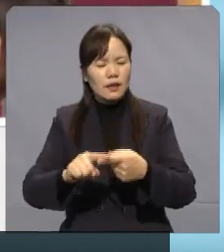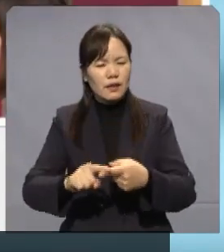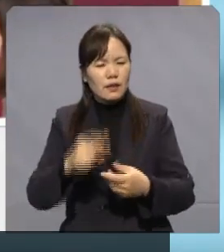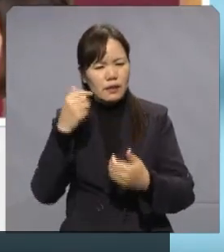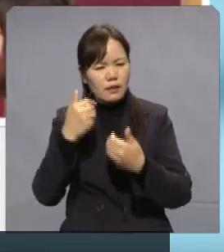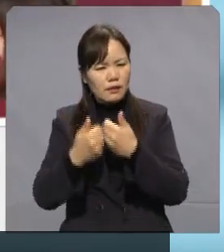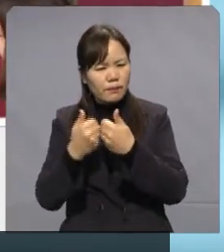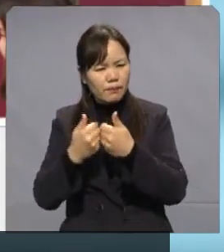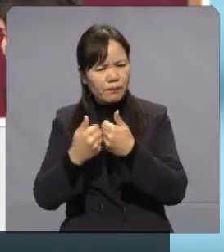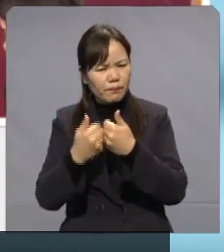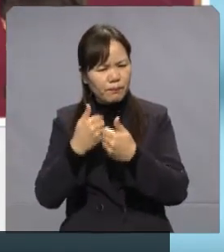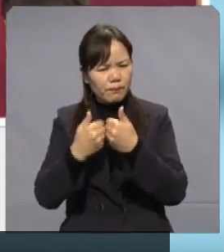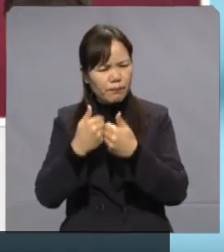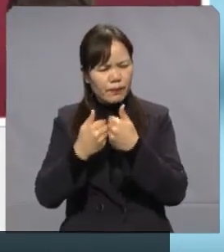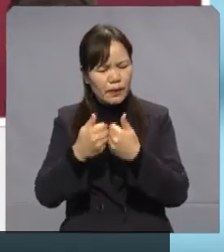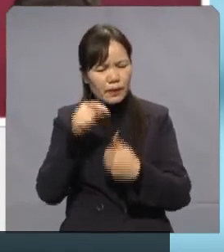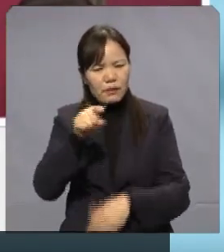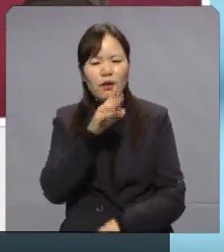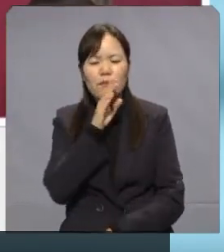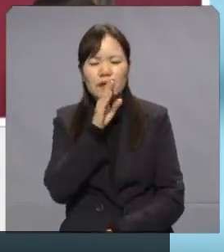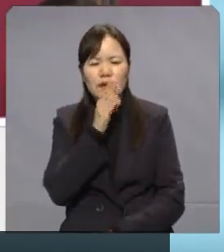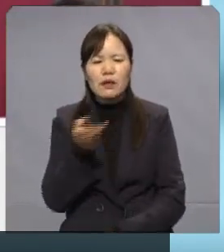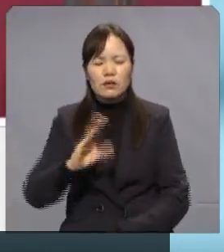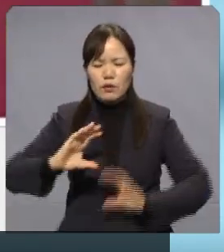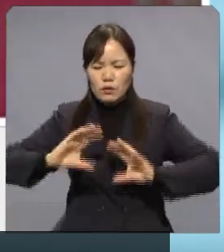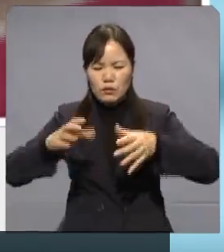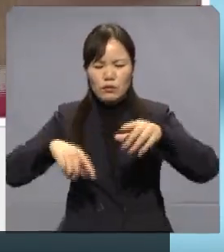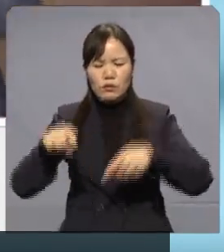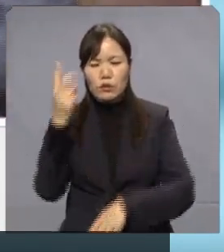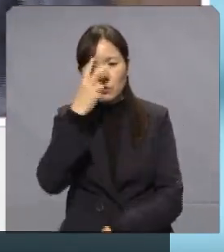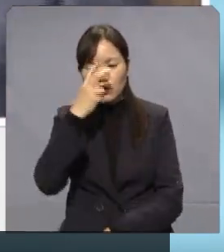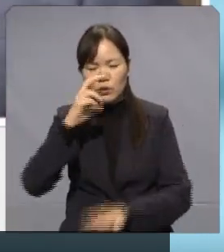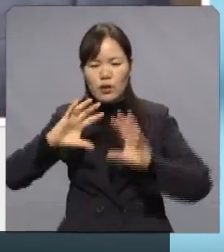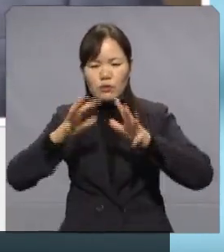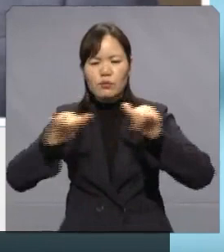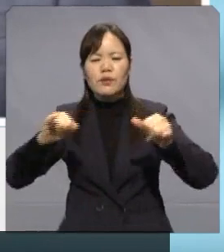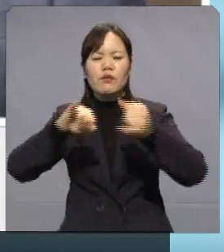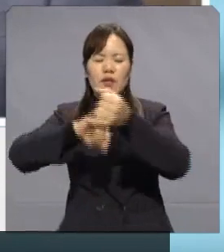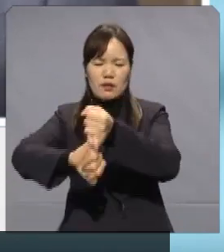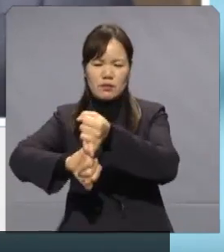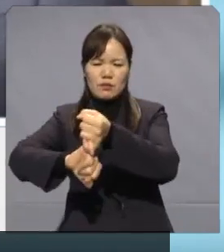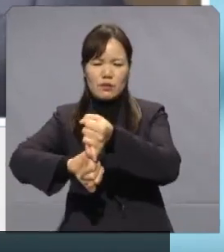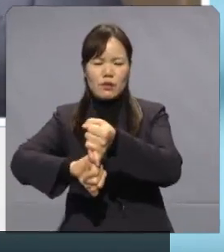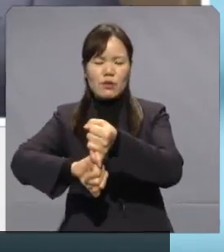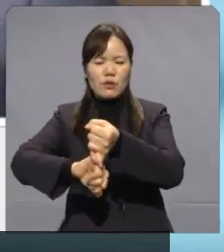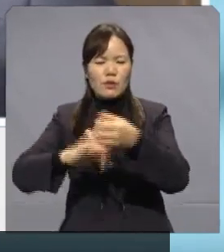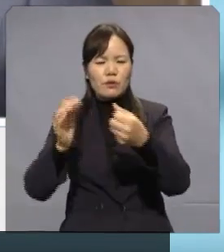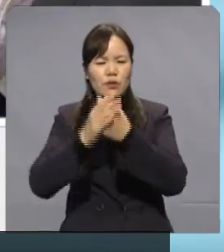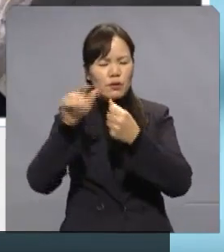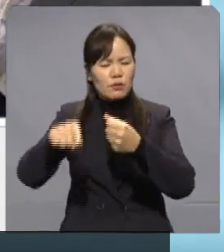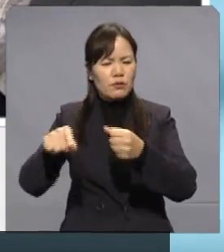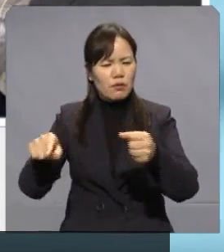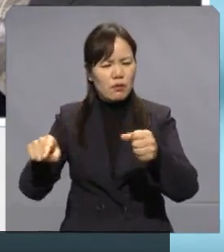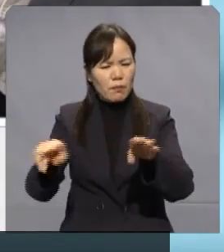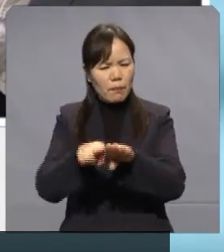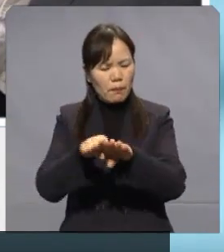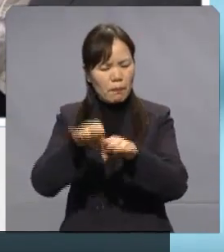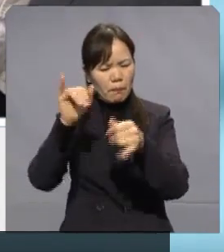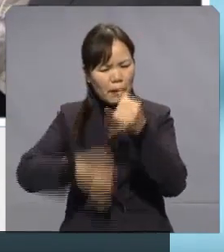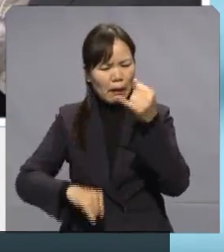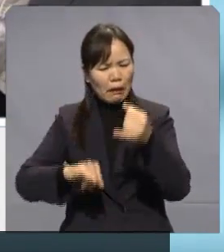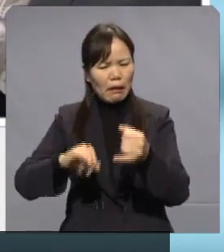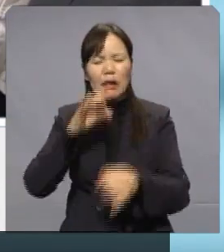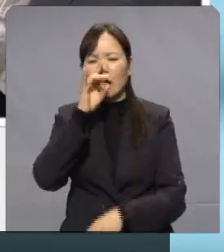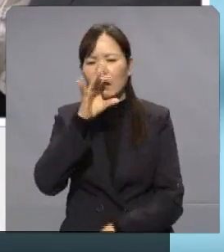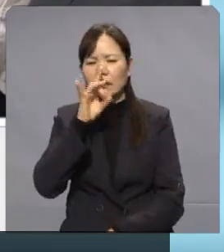이렇게 대립하는 것은 맞지만 국정조사는 국민과의 약속입니다. 그렇기 때문에 이거를 보이콧한다거나 깨기는 저는 어렵다라고 보고 만약에